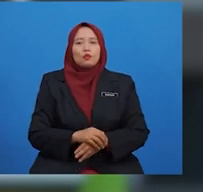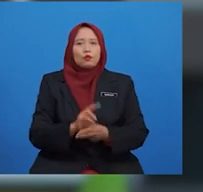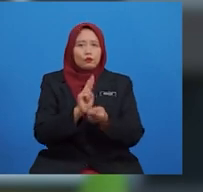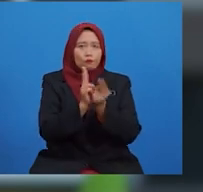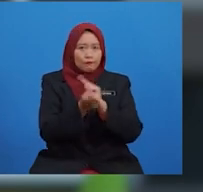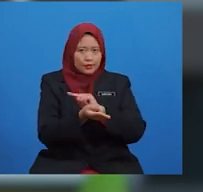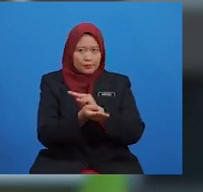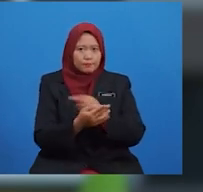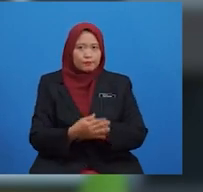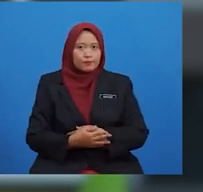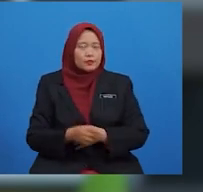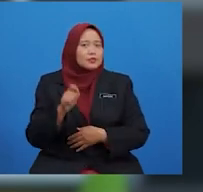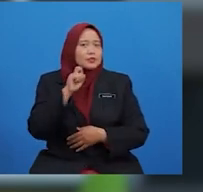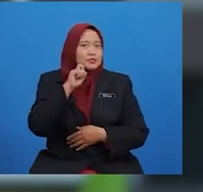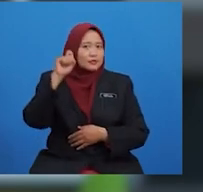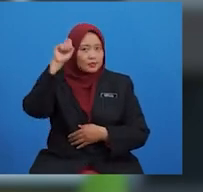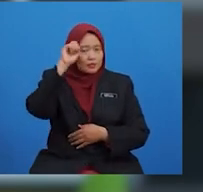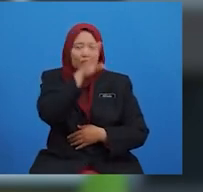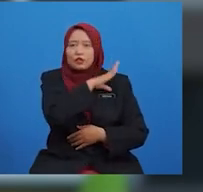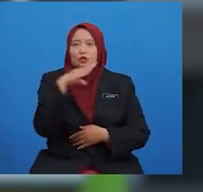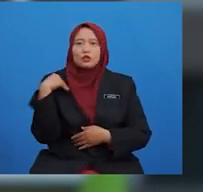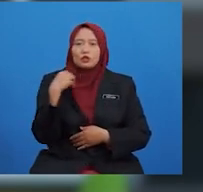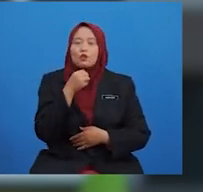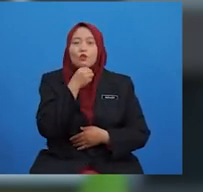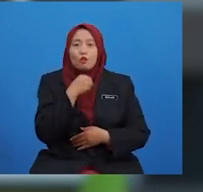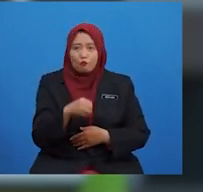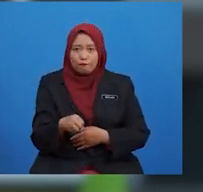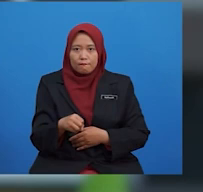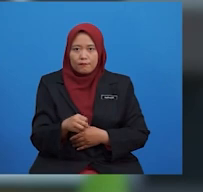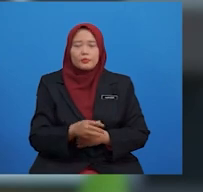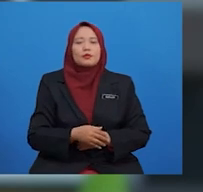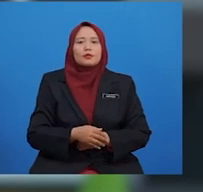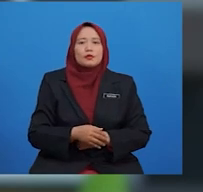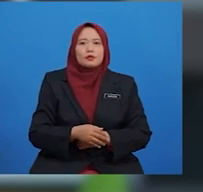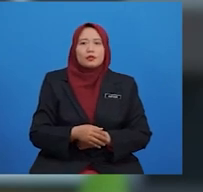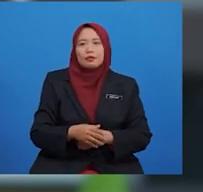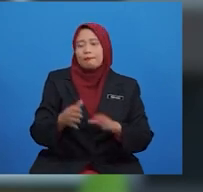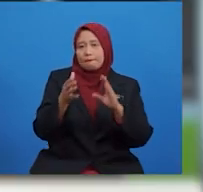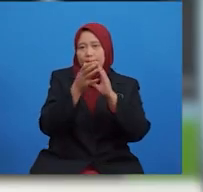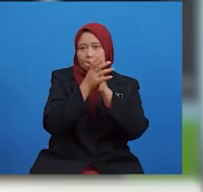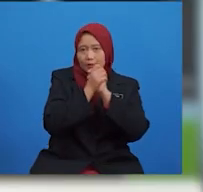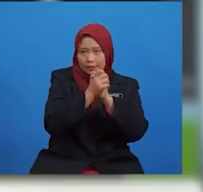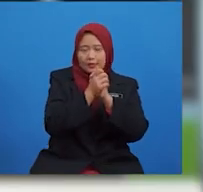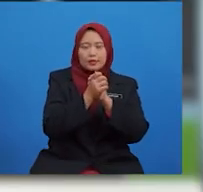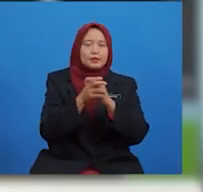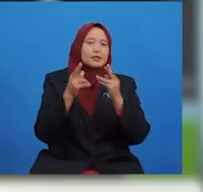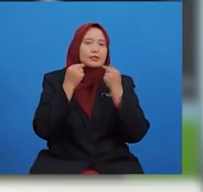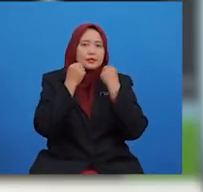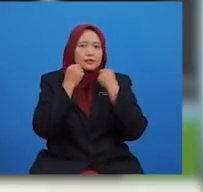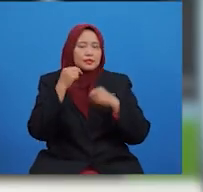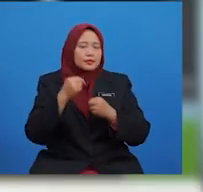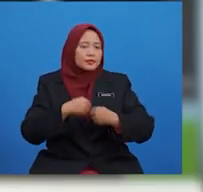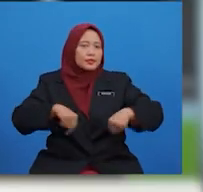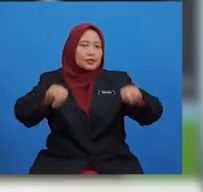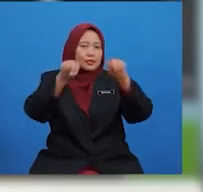merupakan suatu pemboleh ubah yang mana ia memegang nilai yang berubah-ubah. Pada episod kali